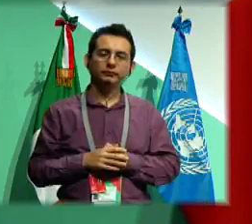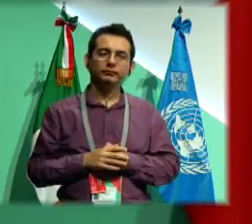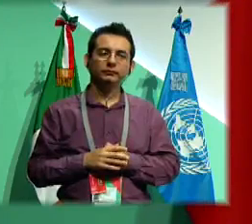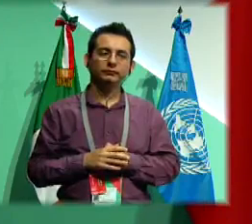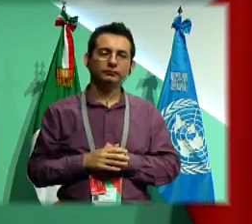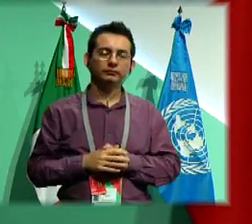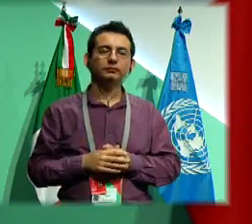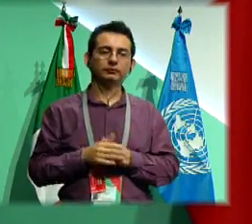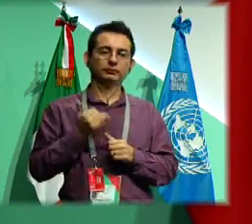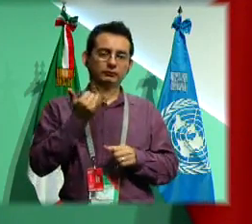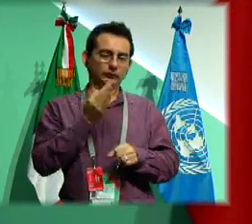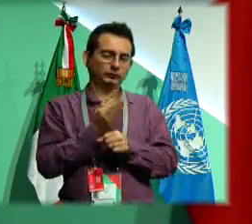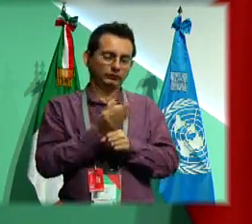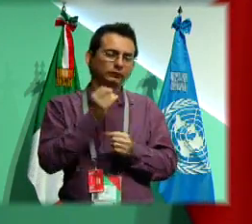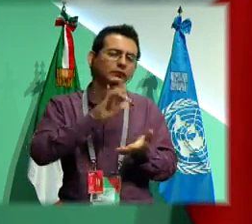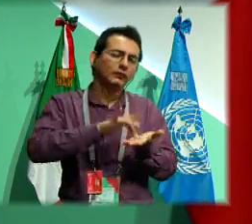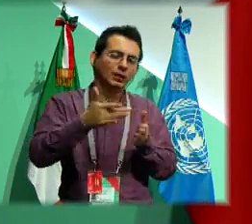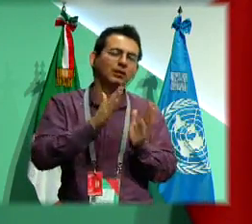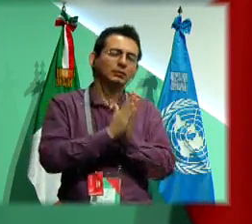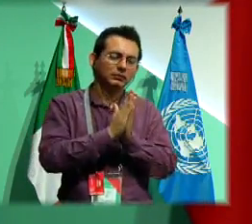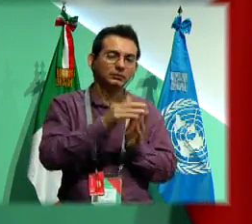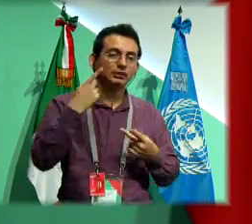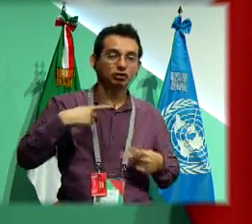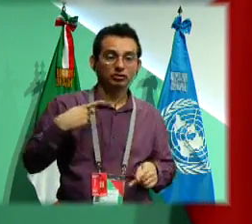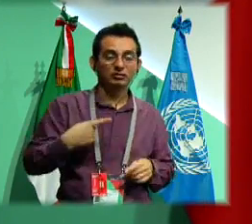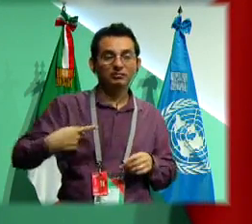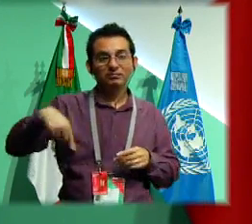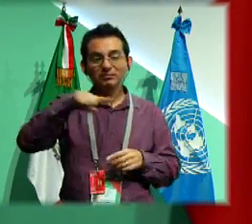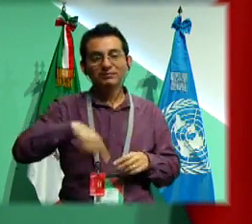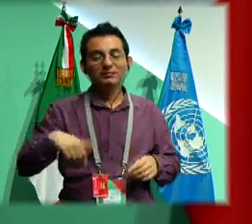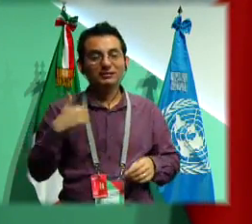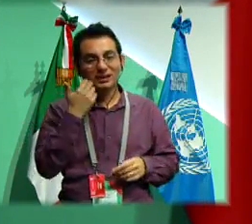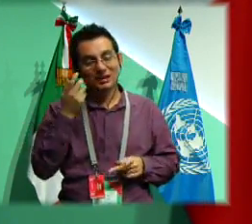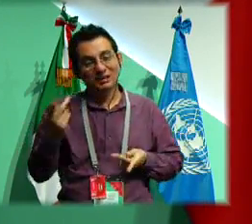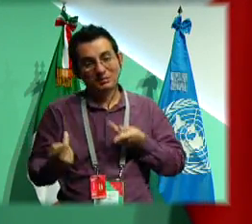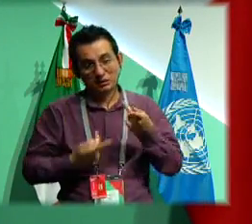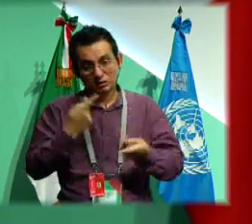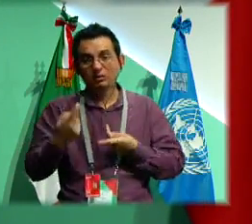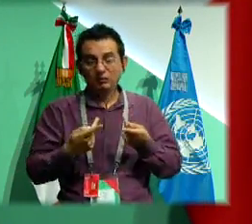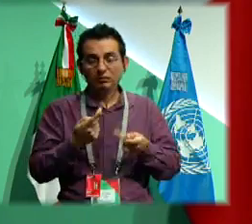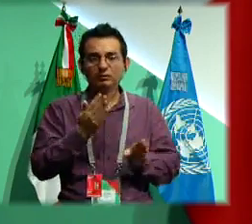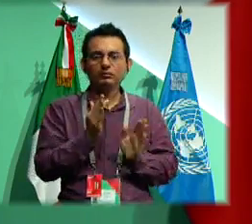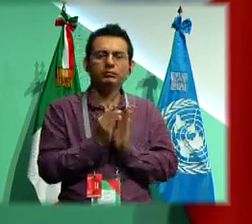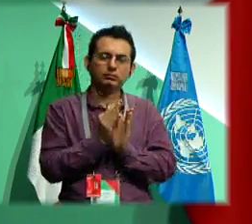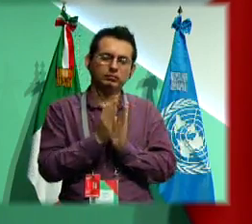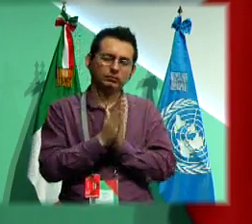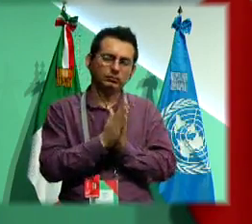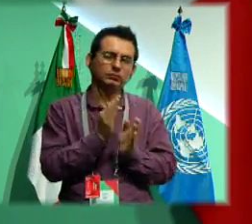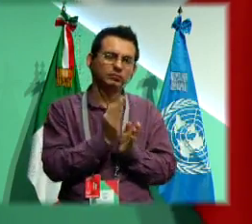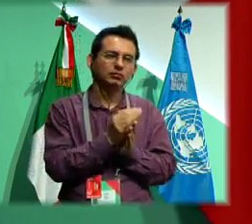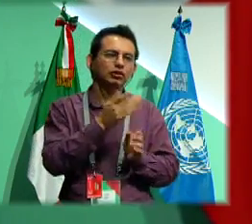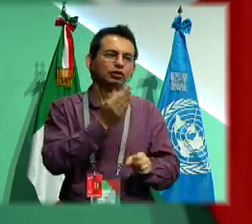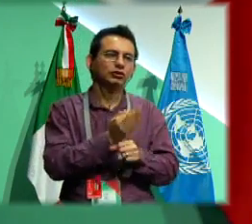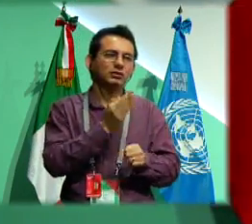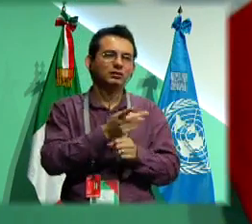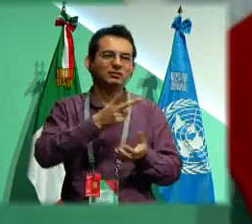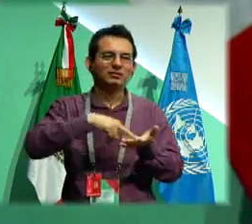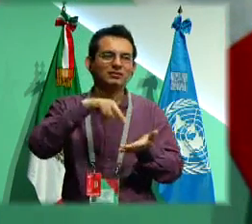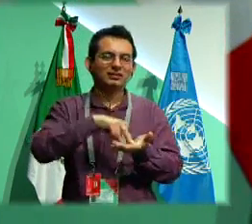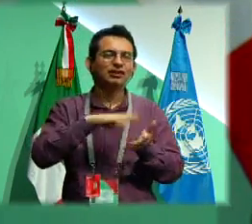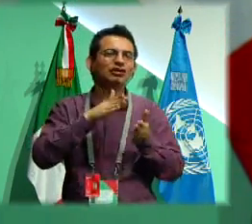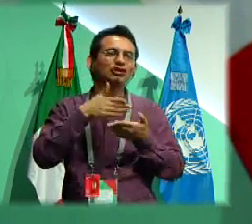demande des exemples concrets, l'amélioration de la cybersécurité ou le lien entre les accords commerciaux